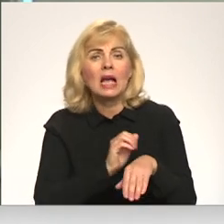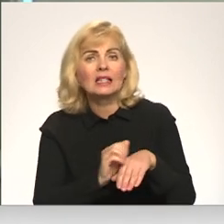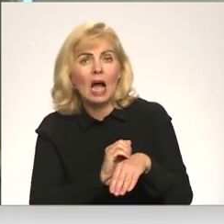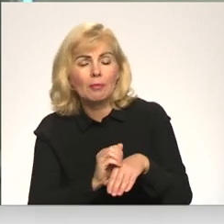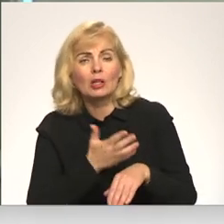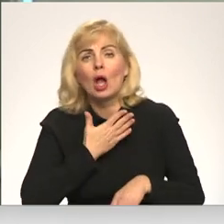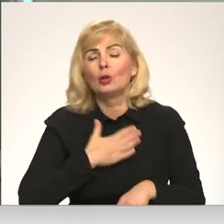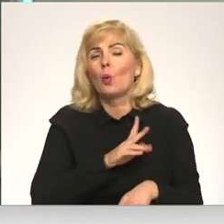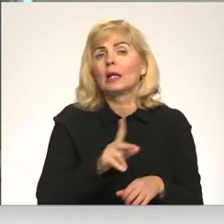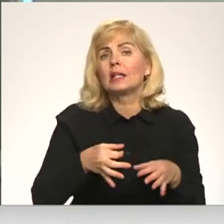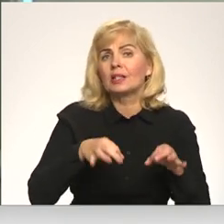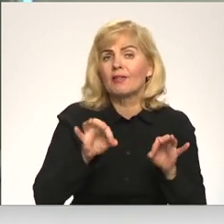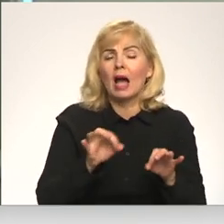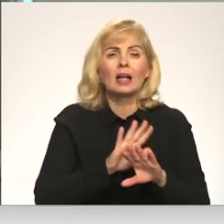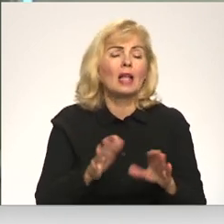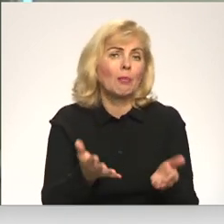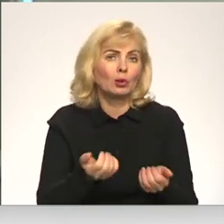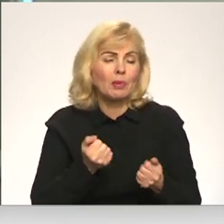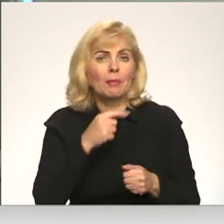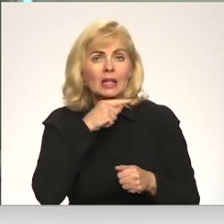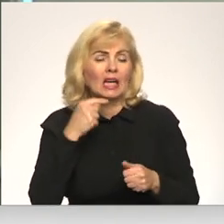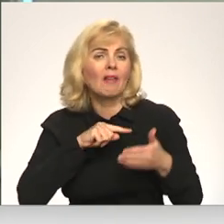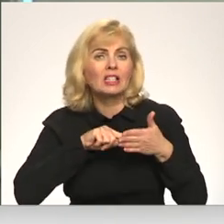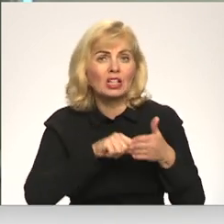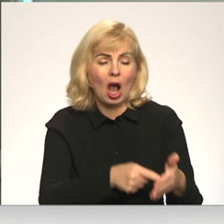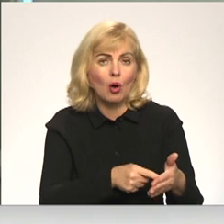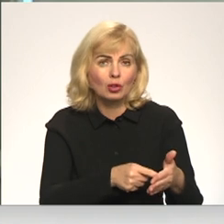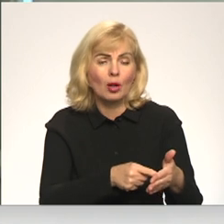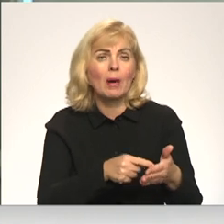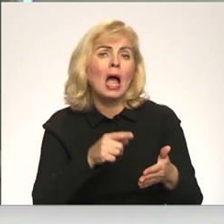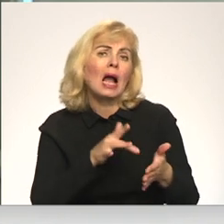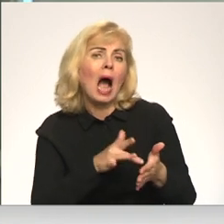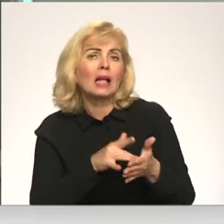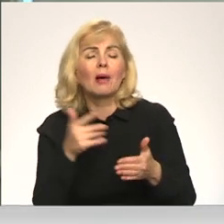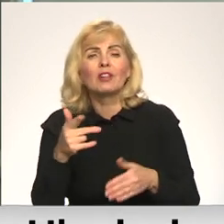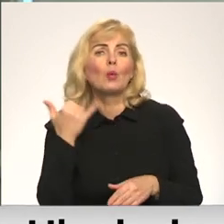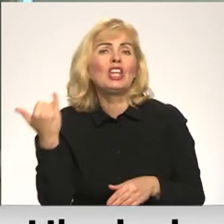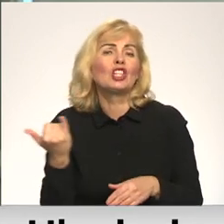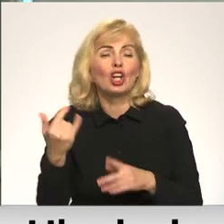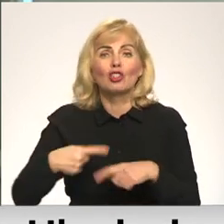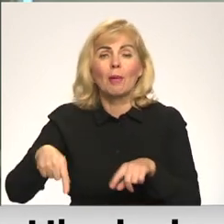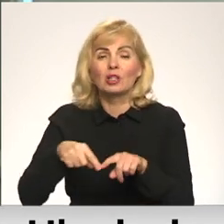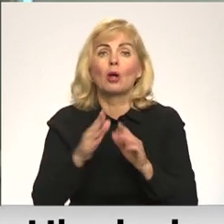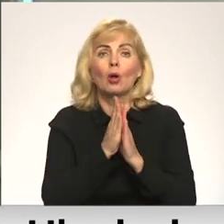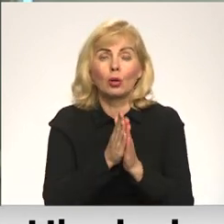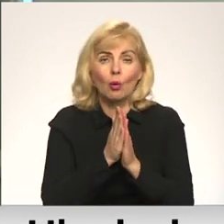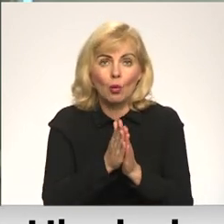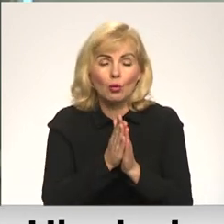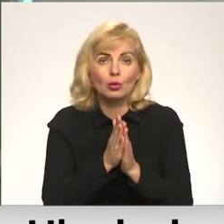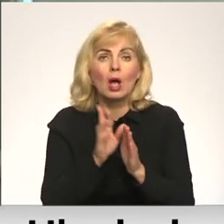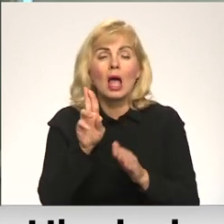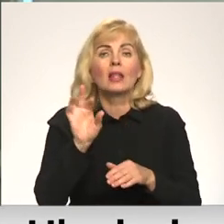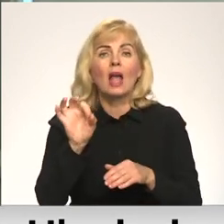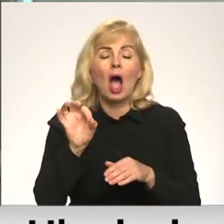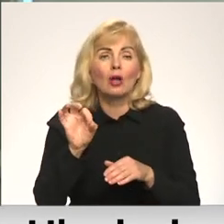ir ļoti svarīgi, lai netiktu pieņemti Krievijas uzspiestie naratīvi par kaut kādām interešu zonām. Lūgums atmest NATO atvērto